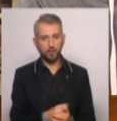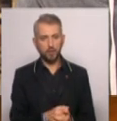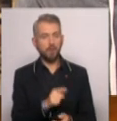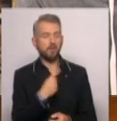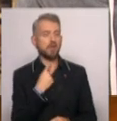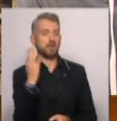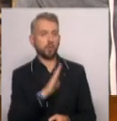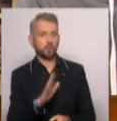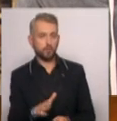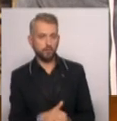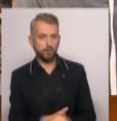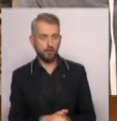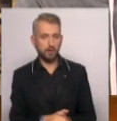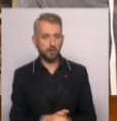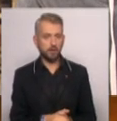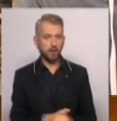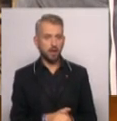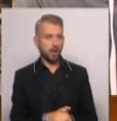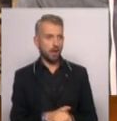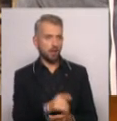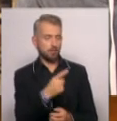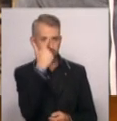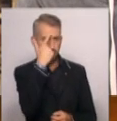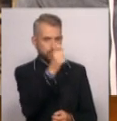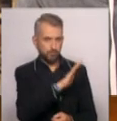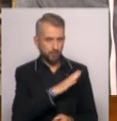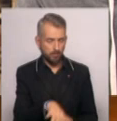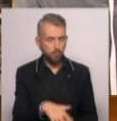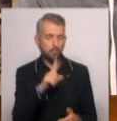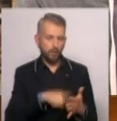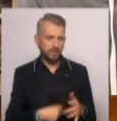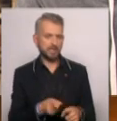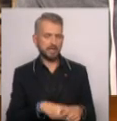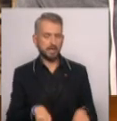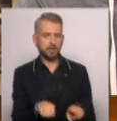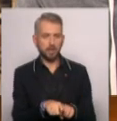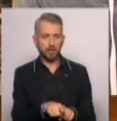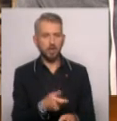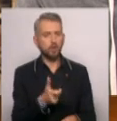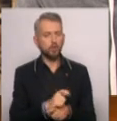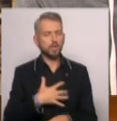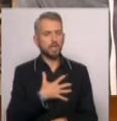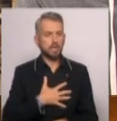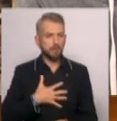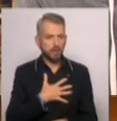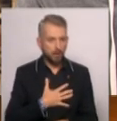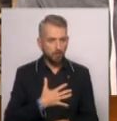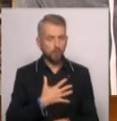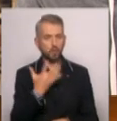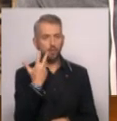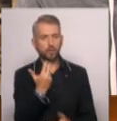проголосував, вас він не підставив до відома, але повірте, що це так. От, і дуже неприємно, коли стають люди в